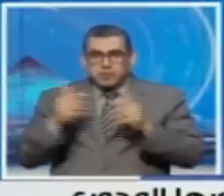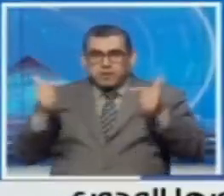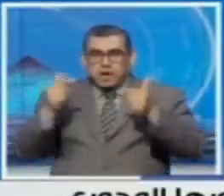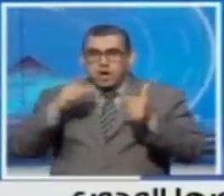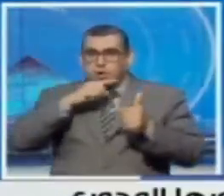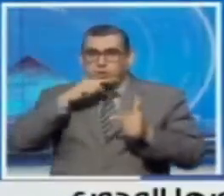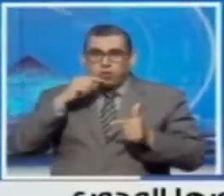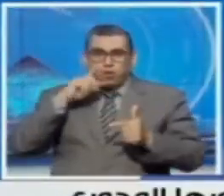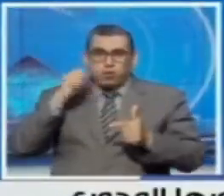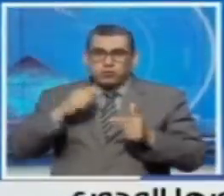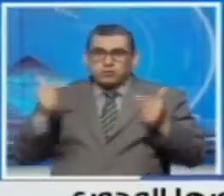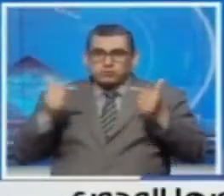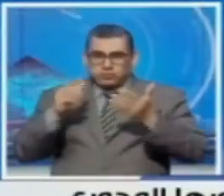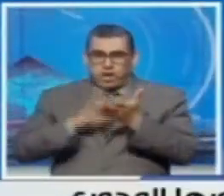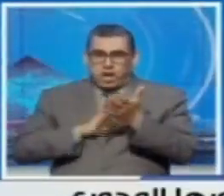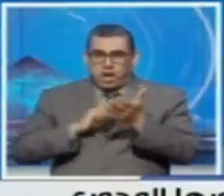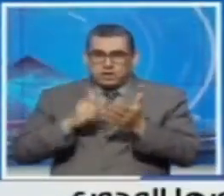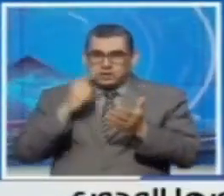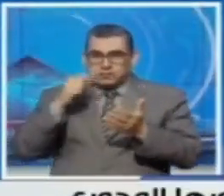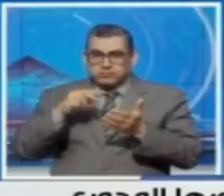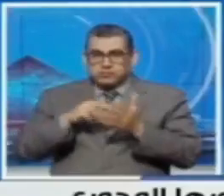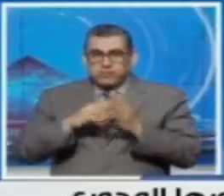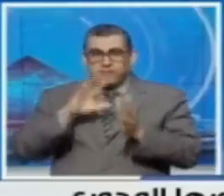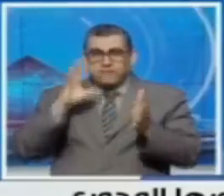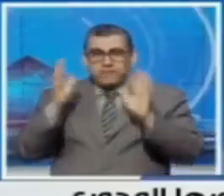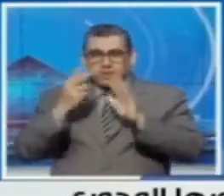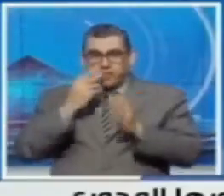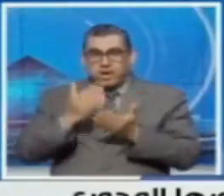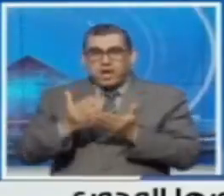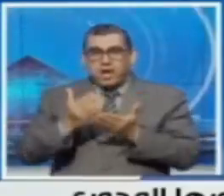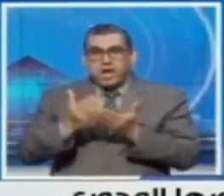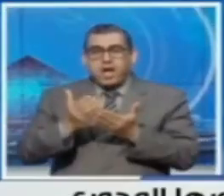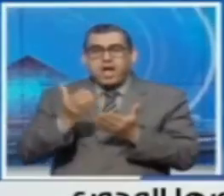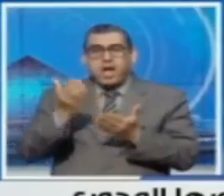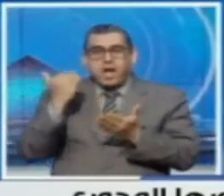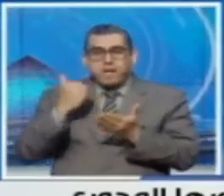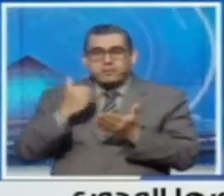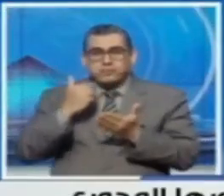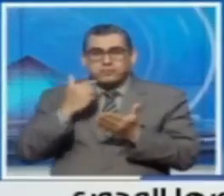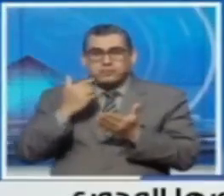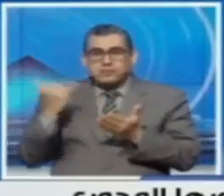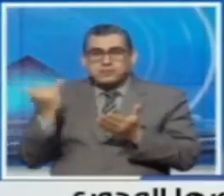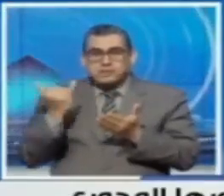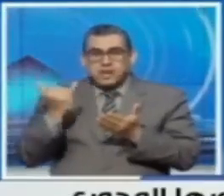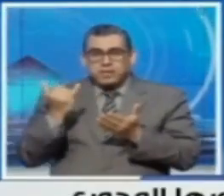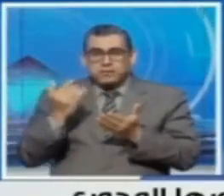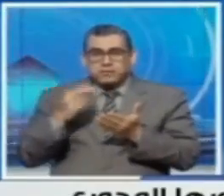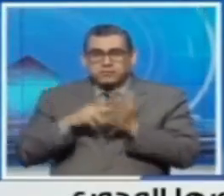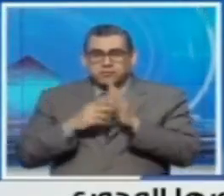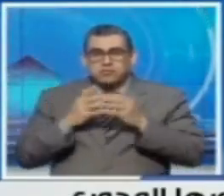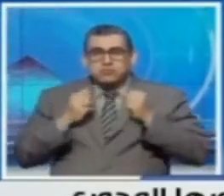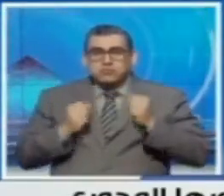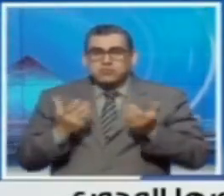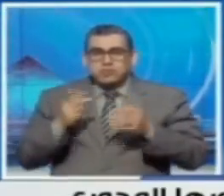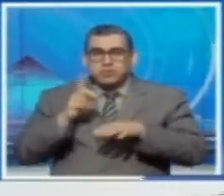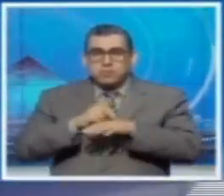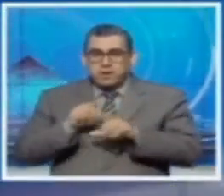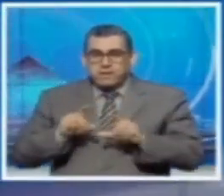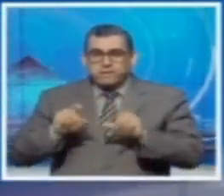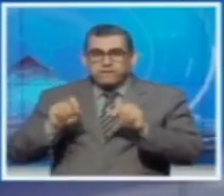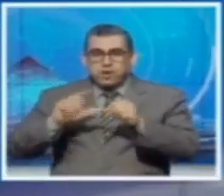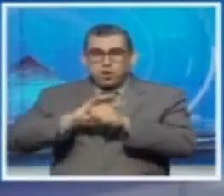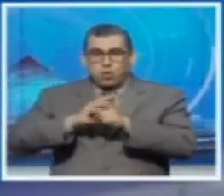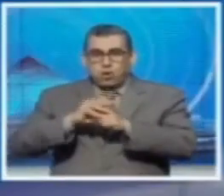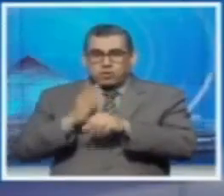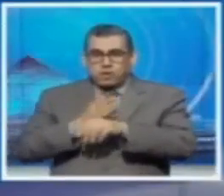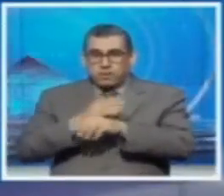الأوكرانية، وأيضا كان العالم بالأساس خرج من أو يحاول أن يتعافى من تداعيات كورونا، والمنطقة